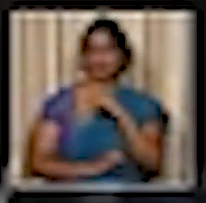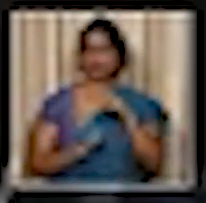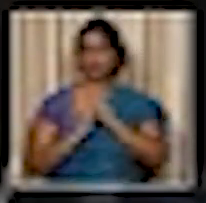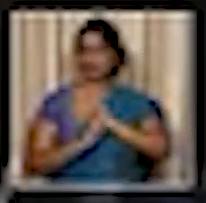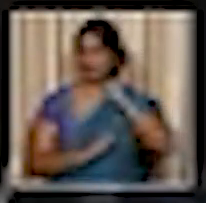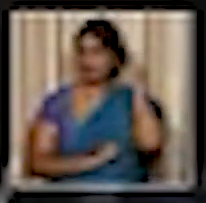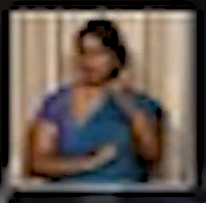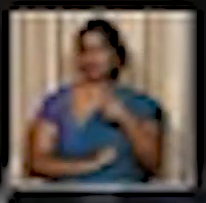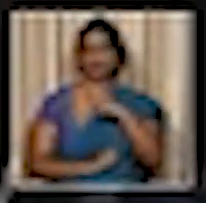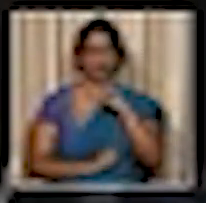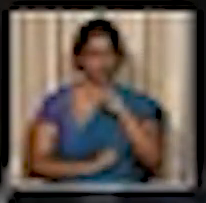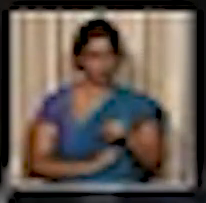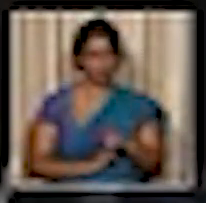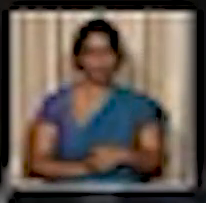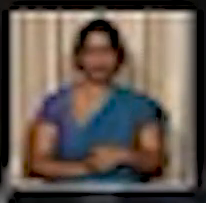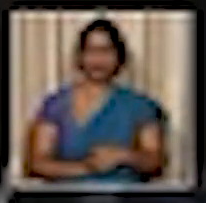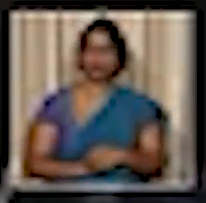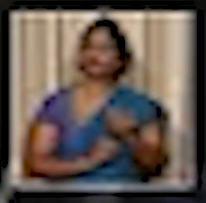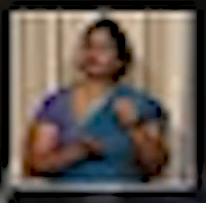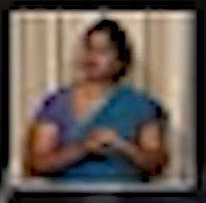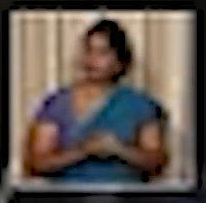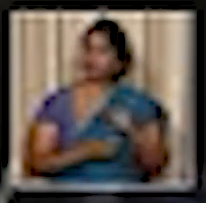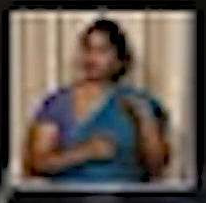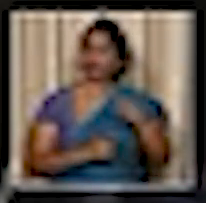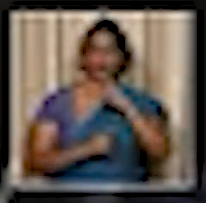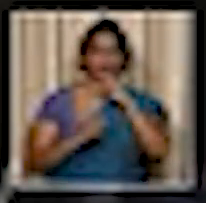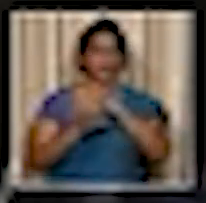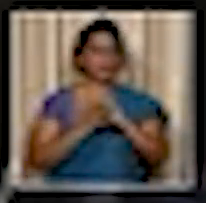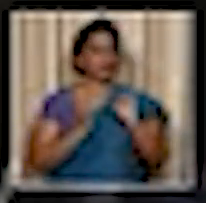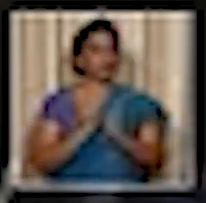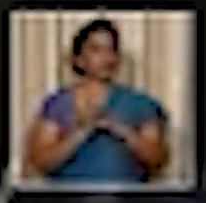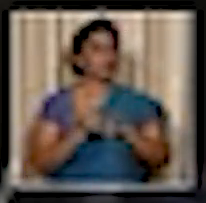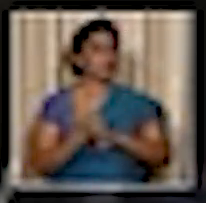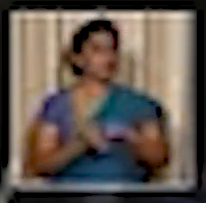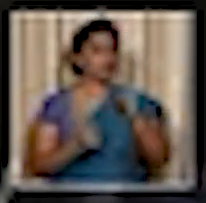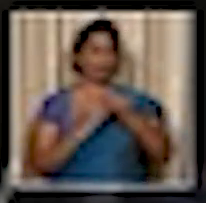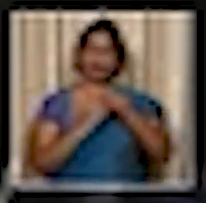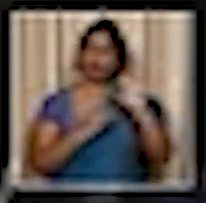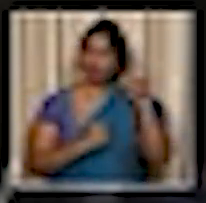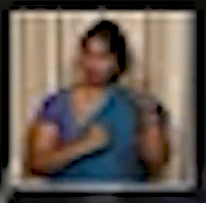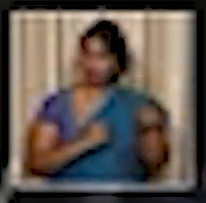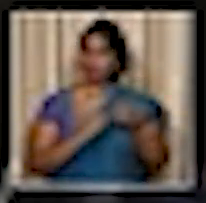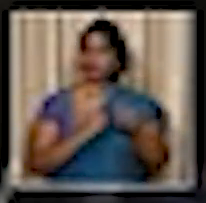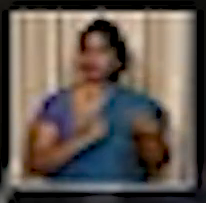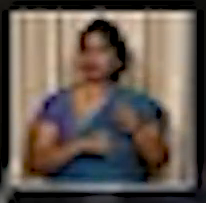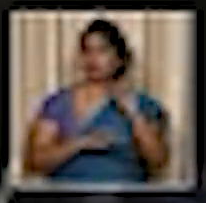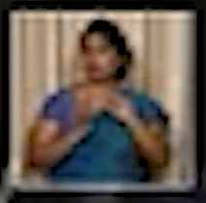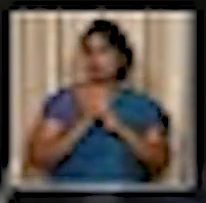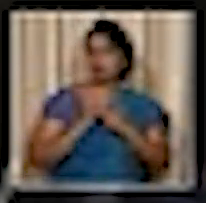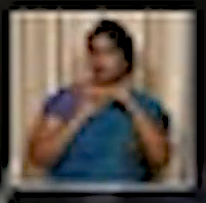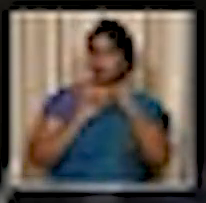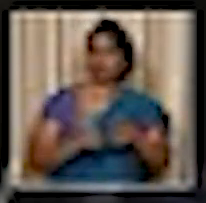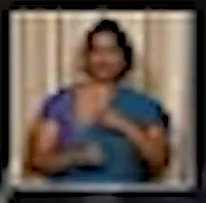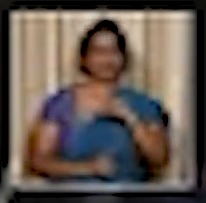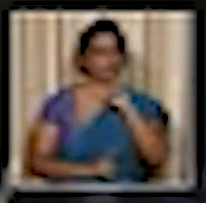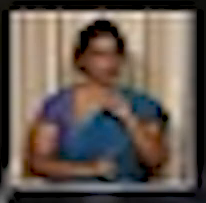බව සඳහන් කර ඇත. තවද ඒ අධිකරණ සේවා කොමිෂමේ ලේකම්වරයා ඉවත් කිරීම සඳහා සිදු කළ ව්‍යාපෘතියක් ලෙසද